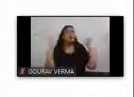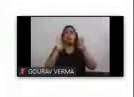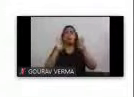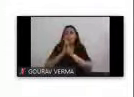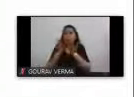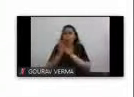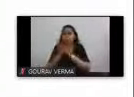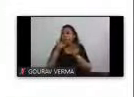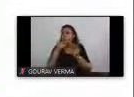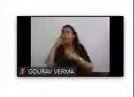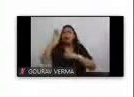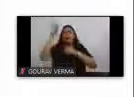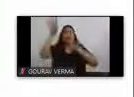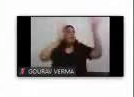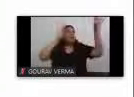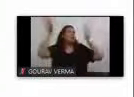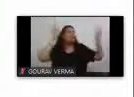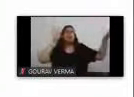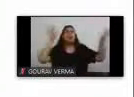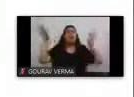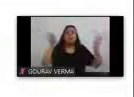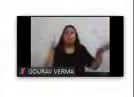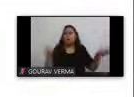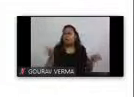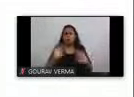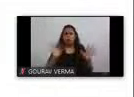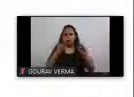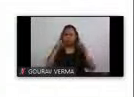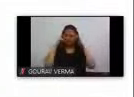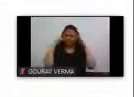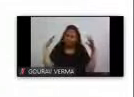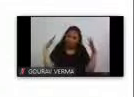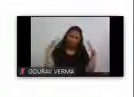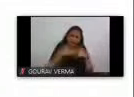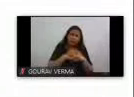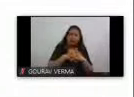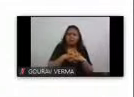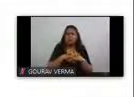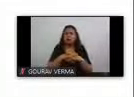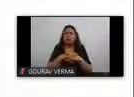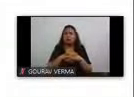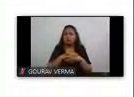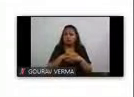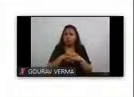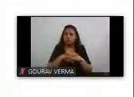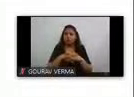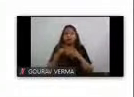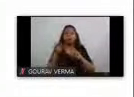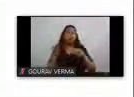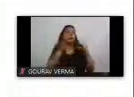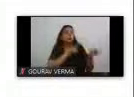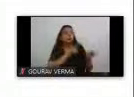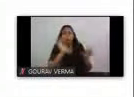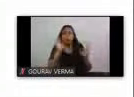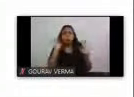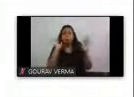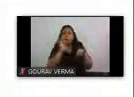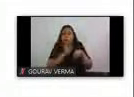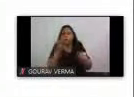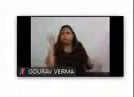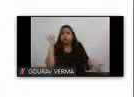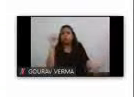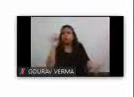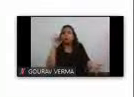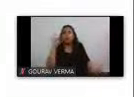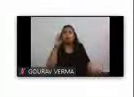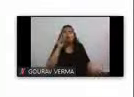ऑफ कलर्स देख के दे विल गेट हाईली डिस्ट्रैक्टेड. कुछ बच्चे हैं हु आर हाइपोसेंसिटिव, दे विल जस्ट लुक एट दोस थिंग बट विल